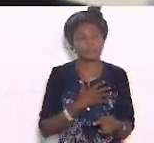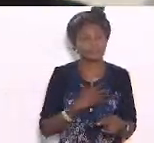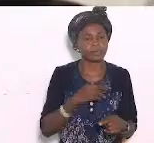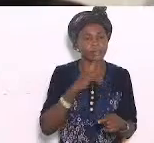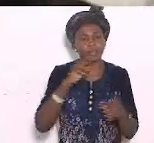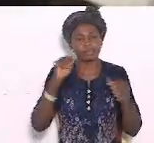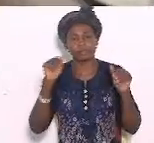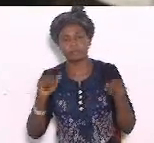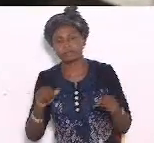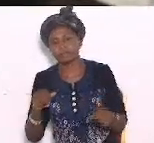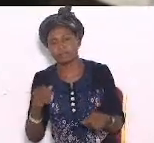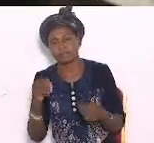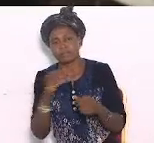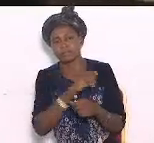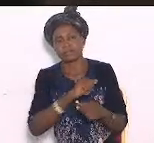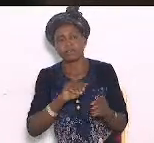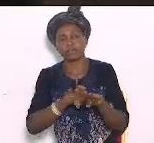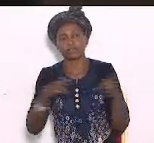na